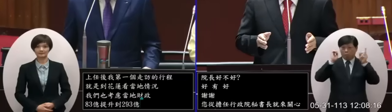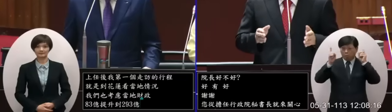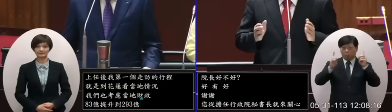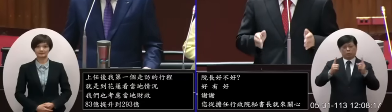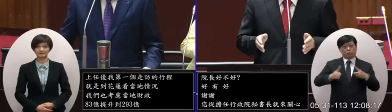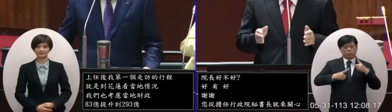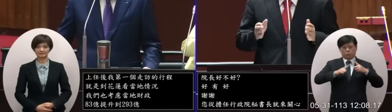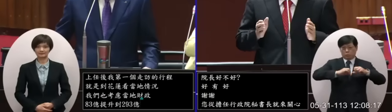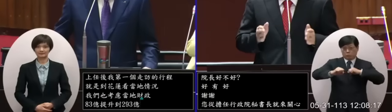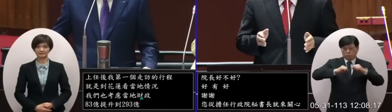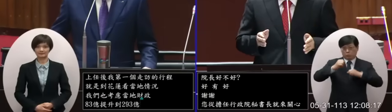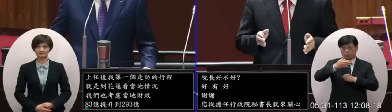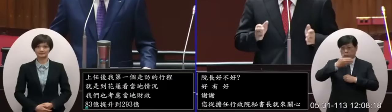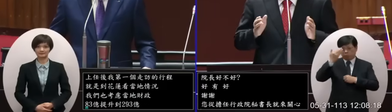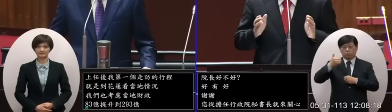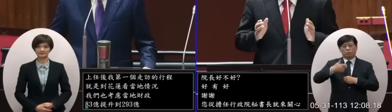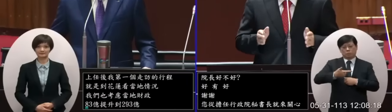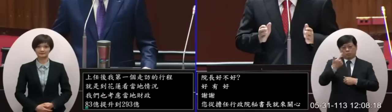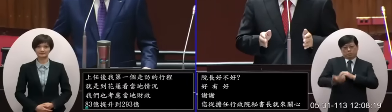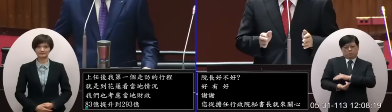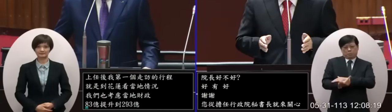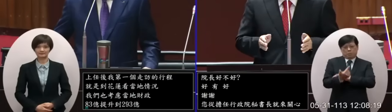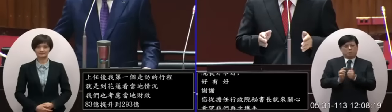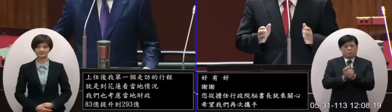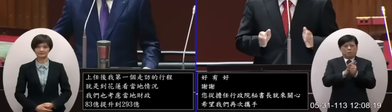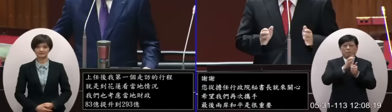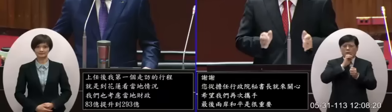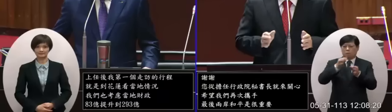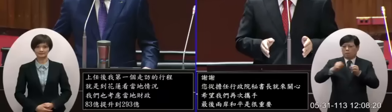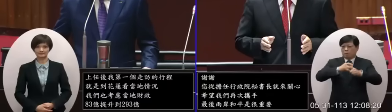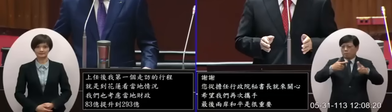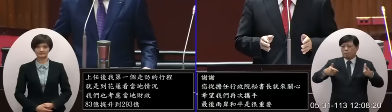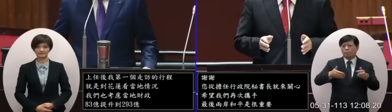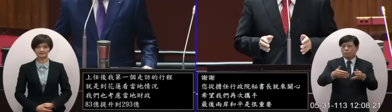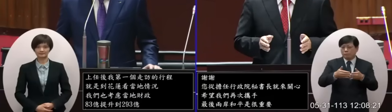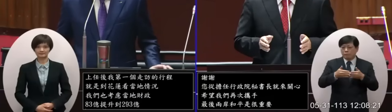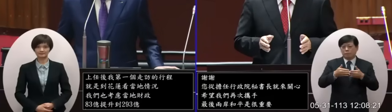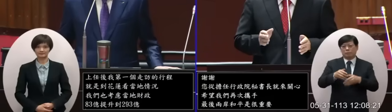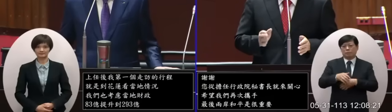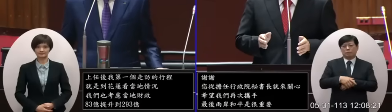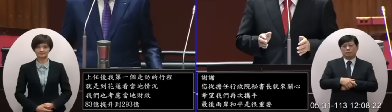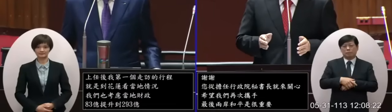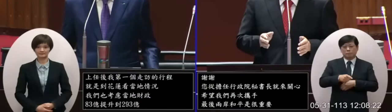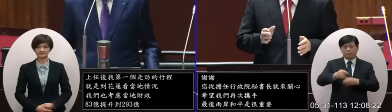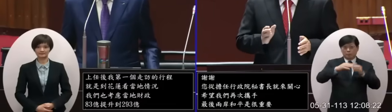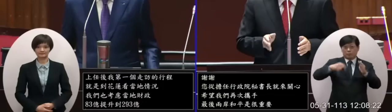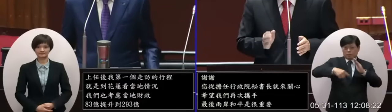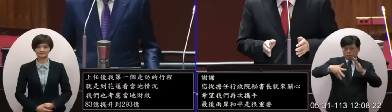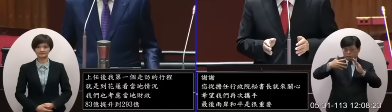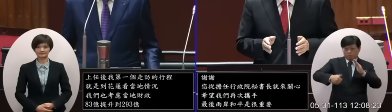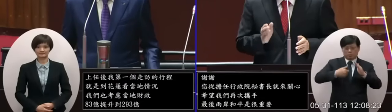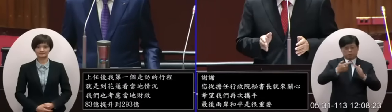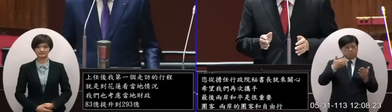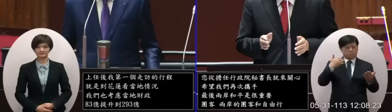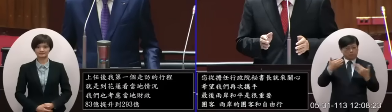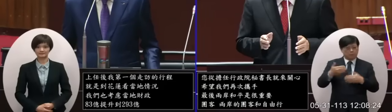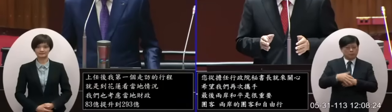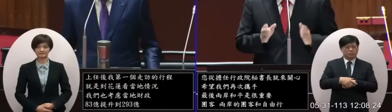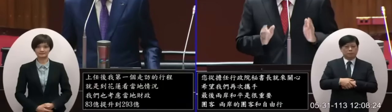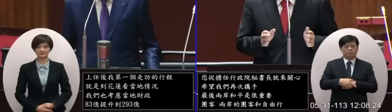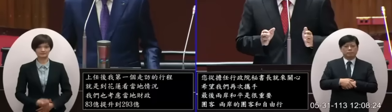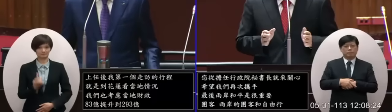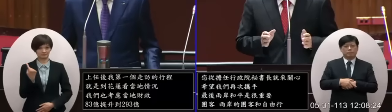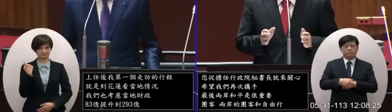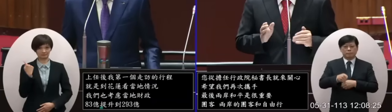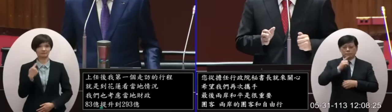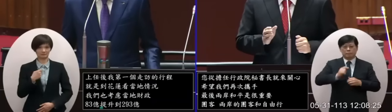由行，希望院长尽快推动。台湾的百工百业都需要 啊，卓院长做一个明确的、明确的。 我昨